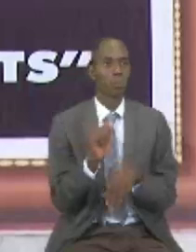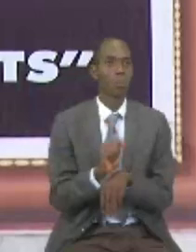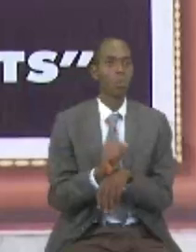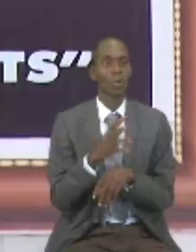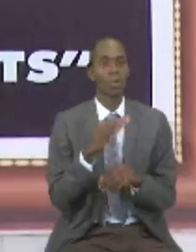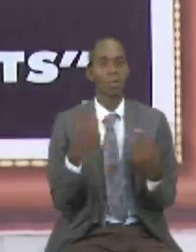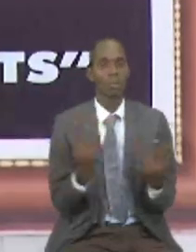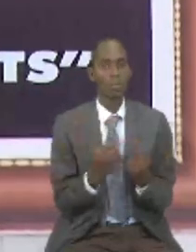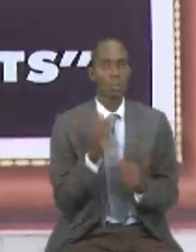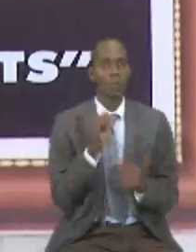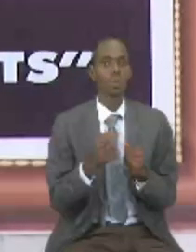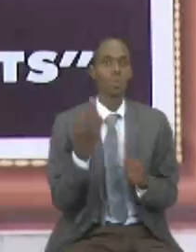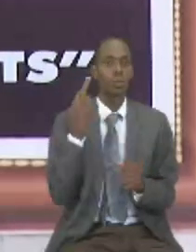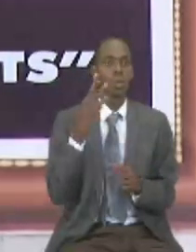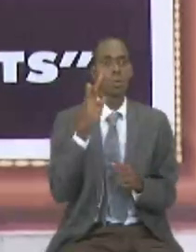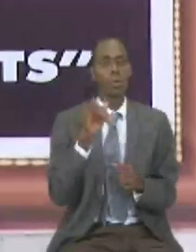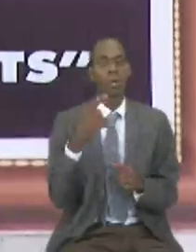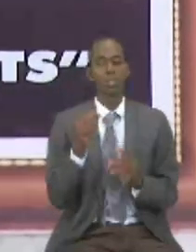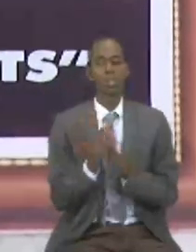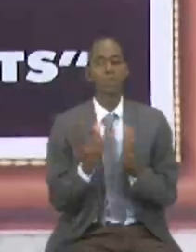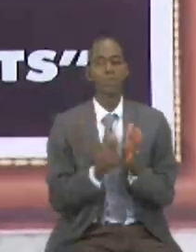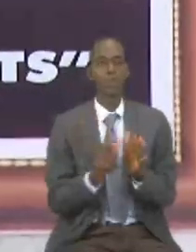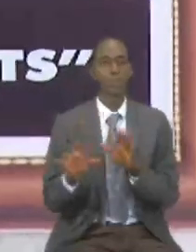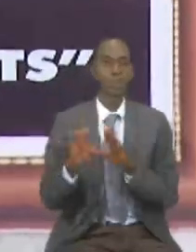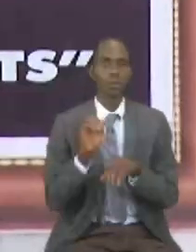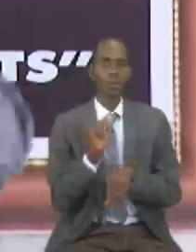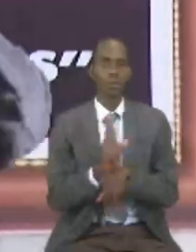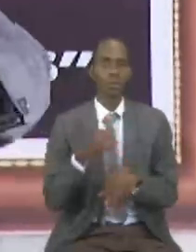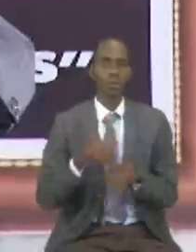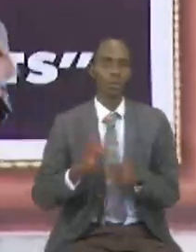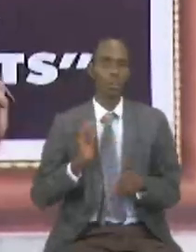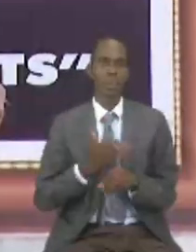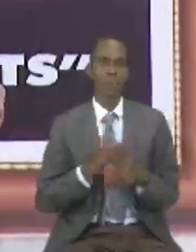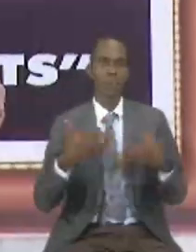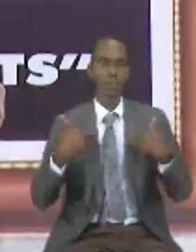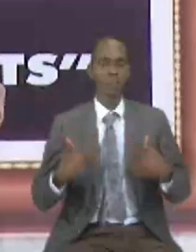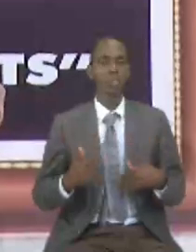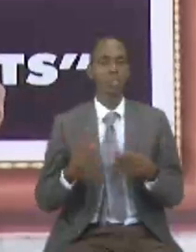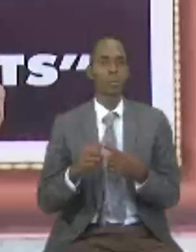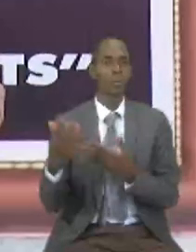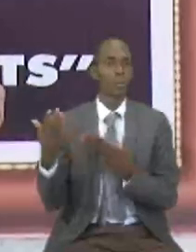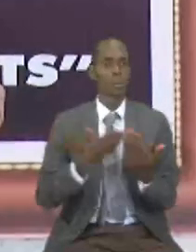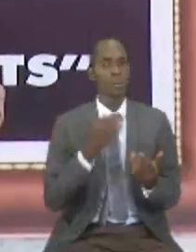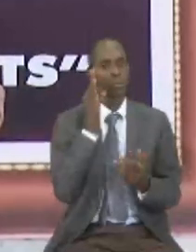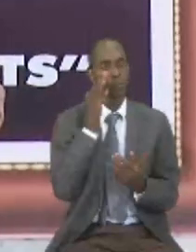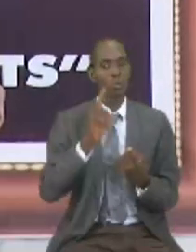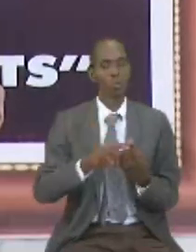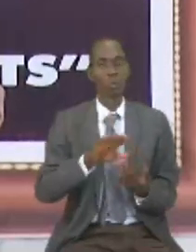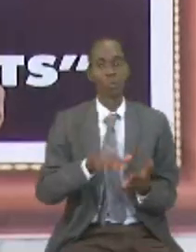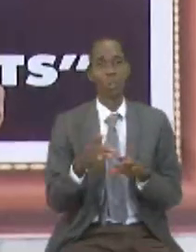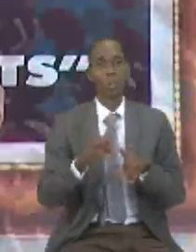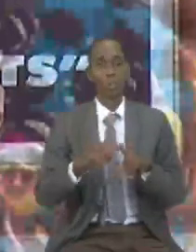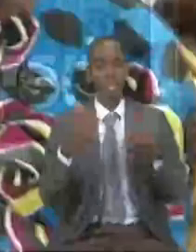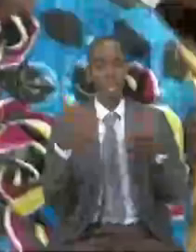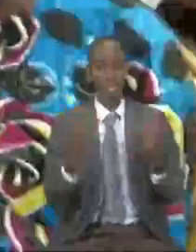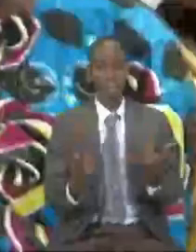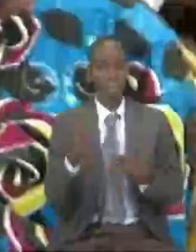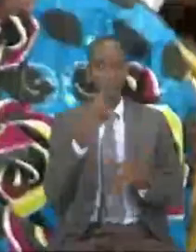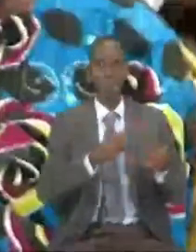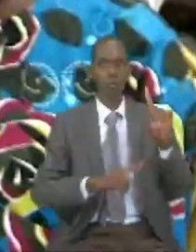péchés provoquées par la loi agissaient dans nos membres, de sorte que nous portions des fruits pour la mort. Verset